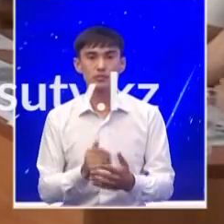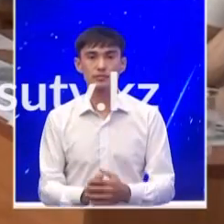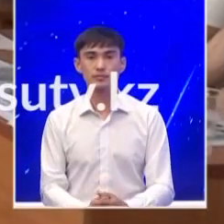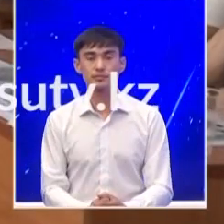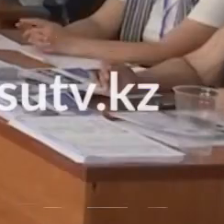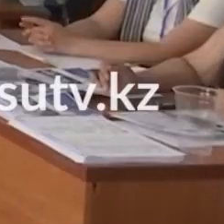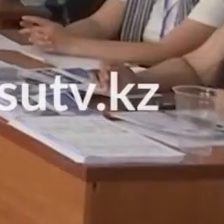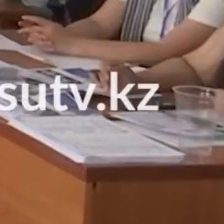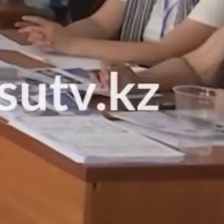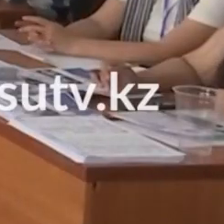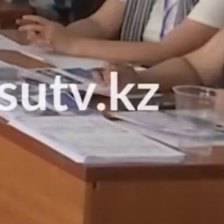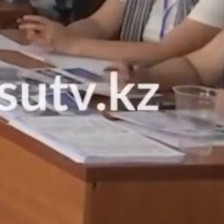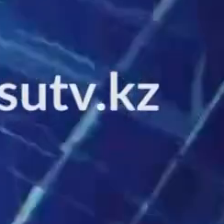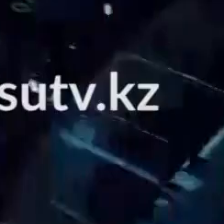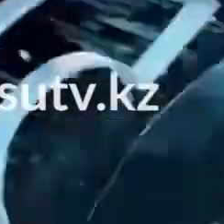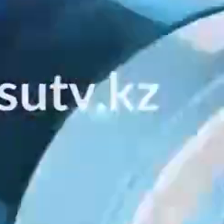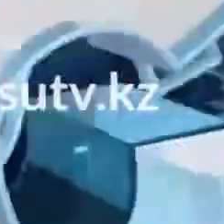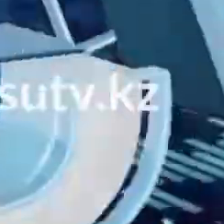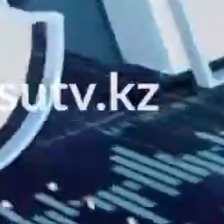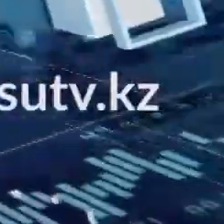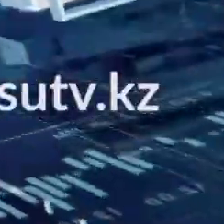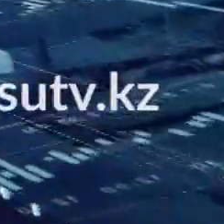Аблай Кутукпаев, телеканал Жетсу.